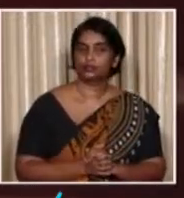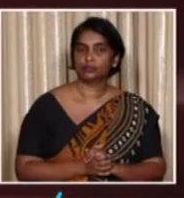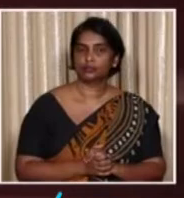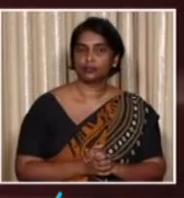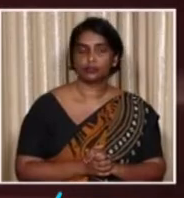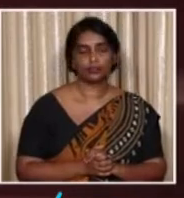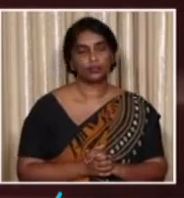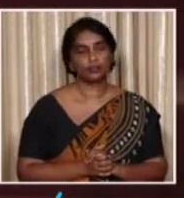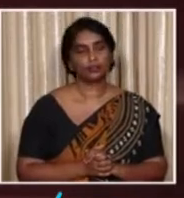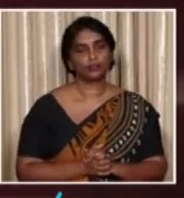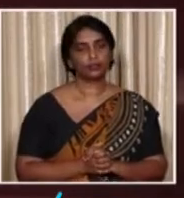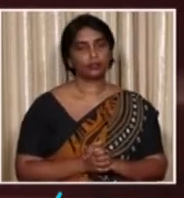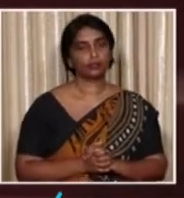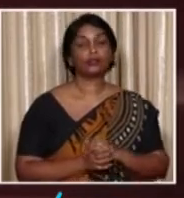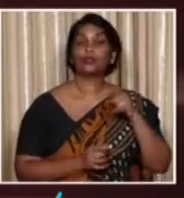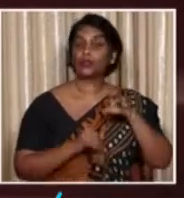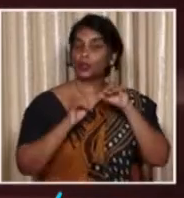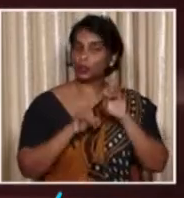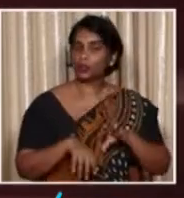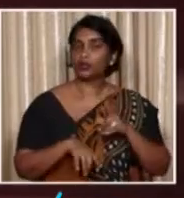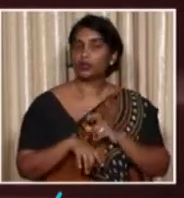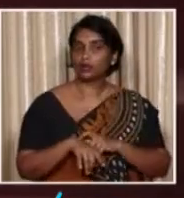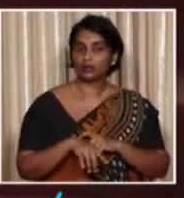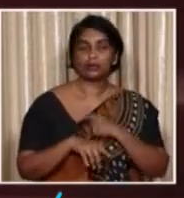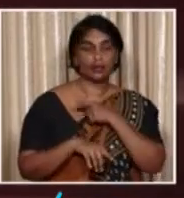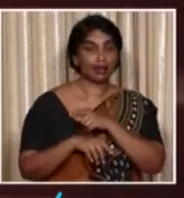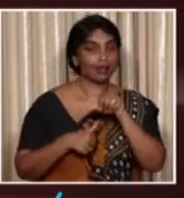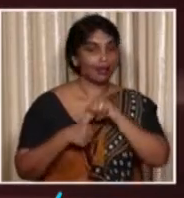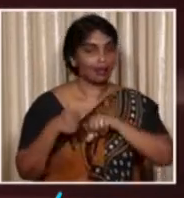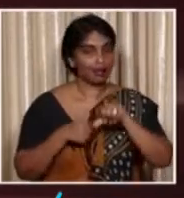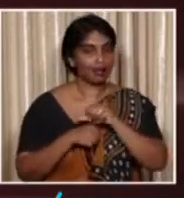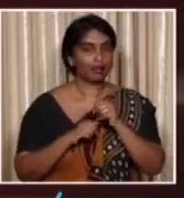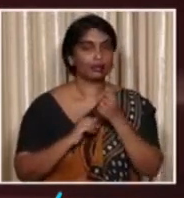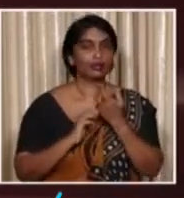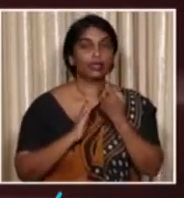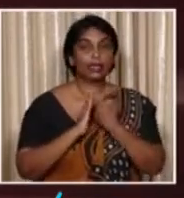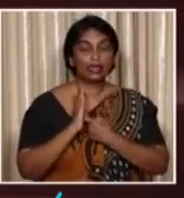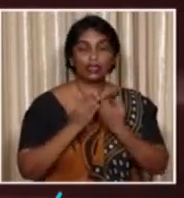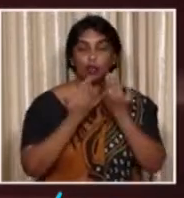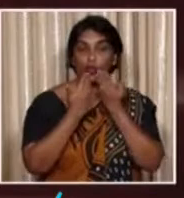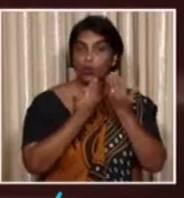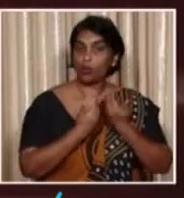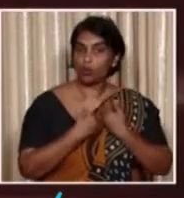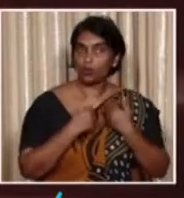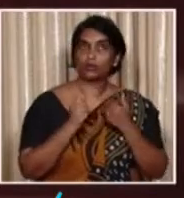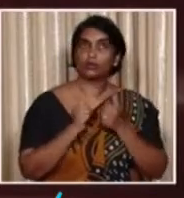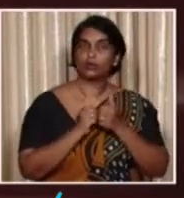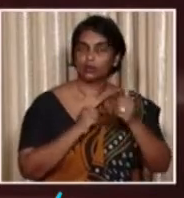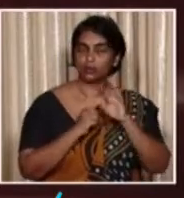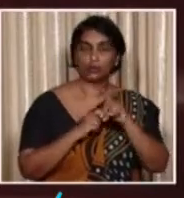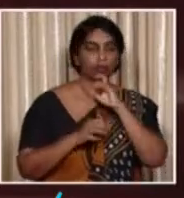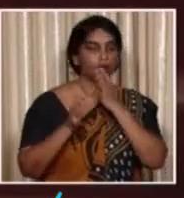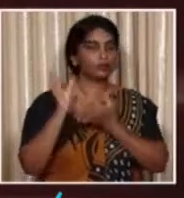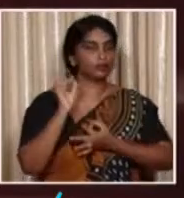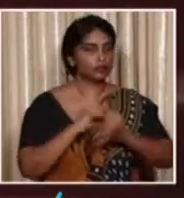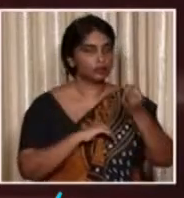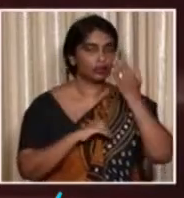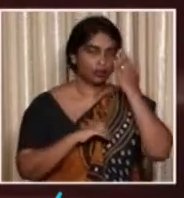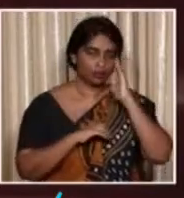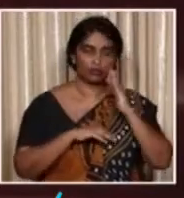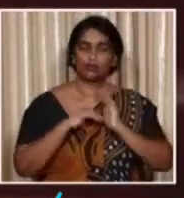මීපා. මෙවැනි අවස්ථාවක මීපා ආයතනය නීතිපතිගේ උපදෙස් මත නීතිමය පියවර ගැනීම සහ නඩු පැවරීම